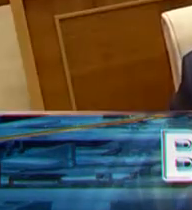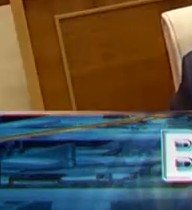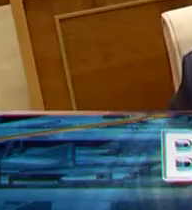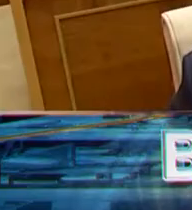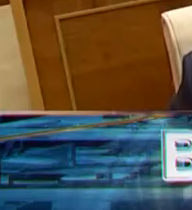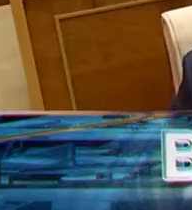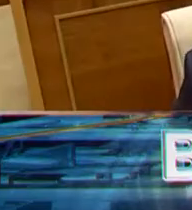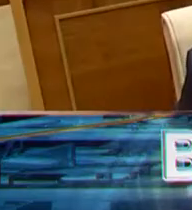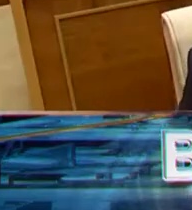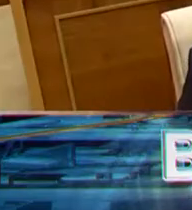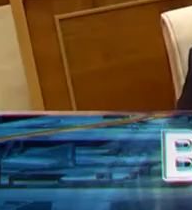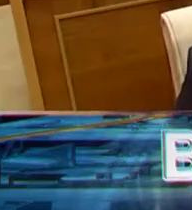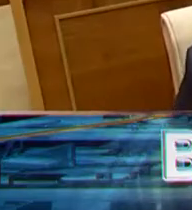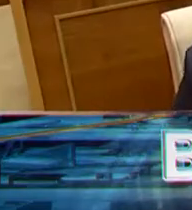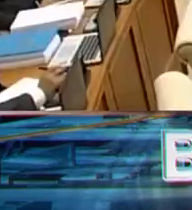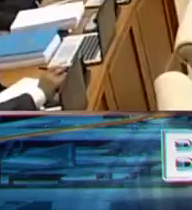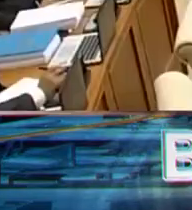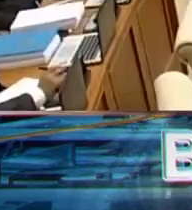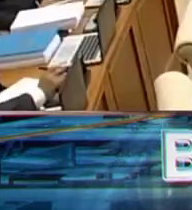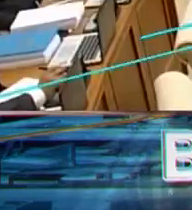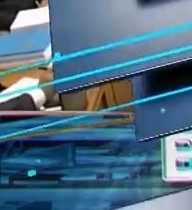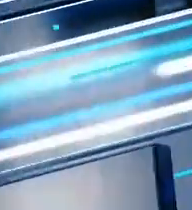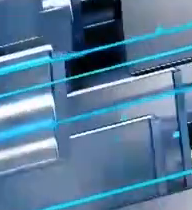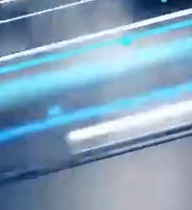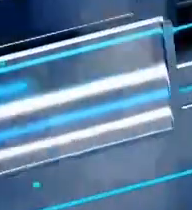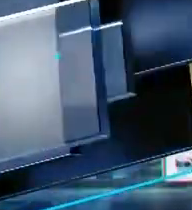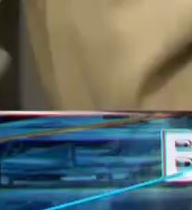отбасылық жанжалдар туралы заң жобасы қаралды.